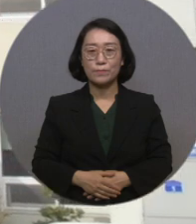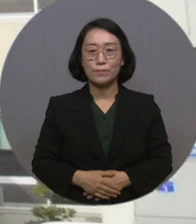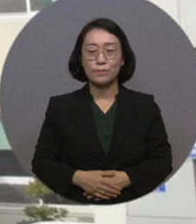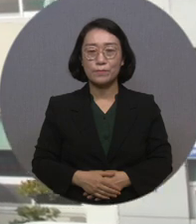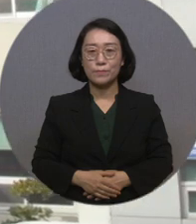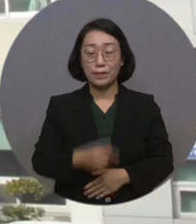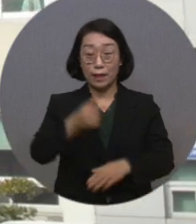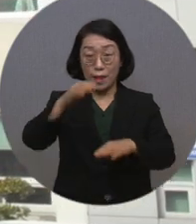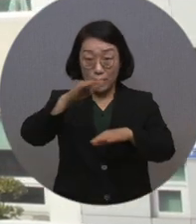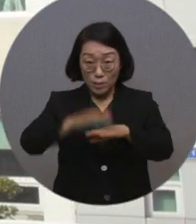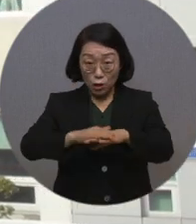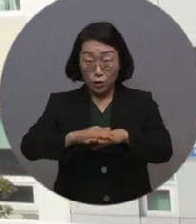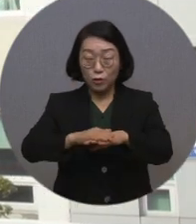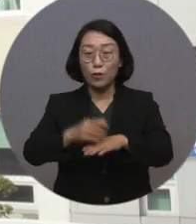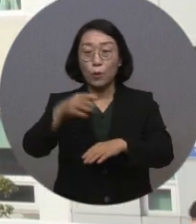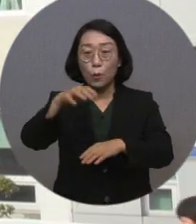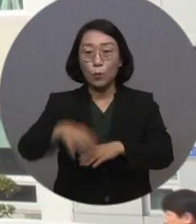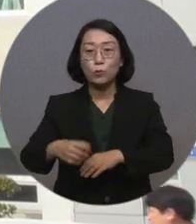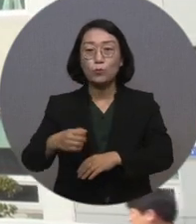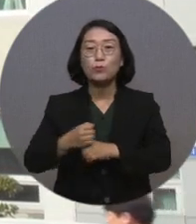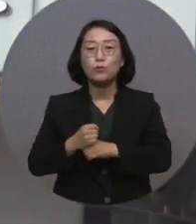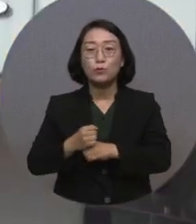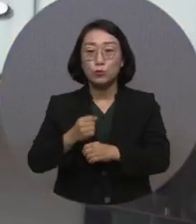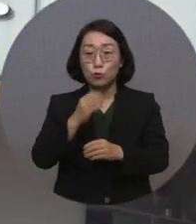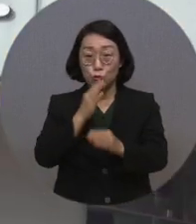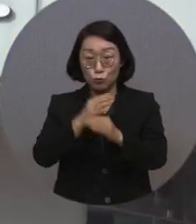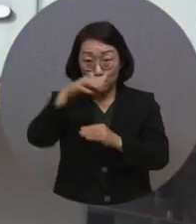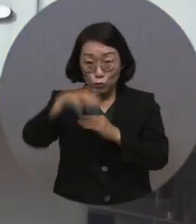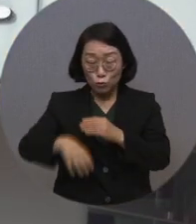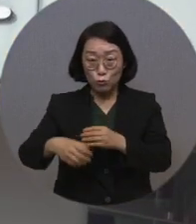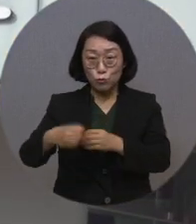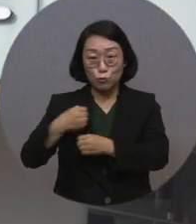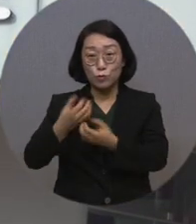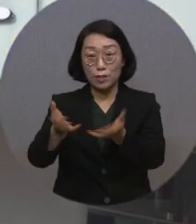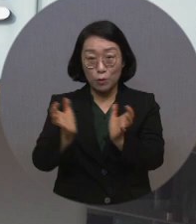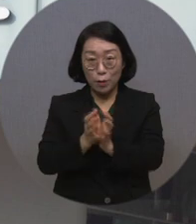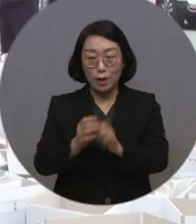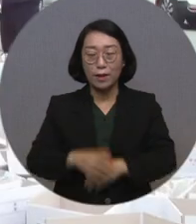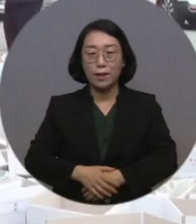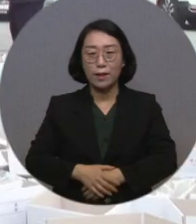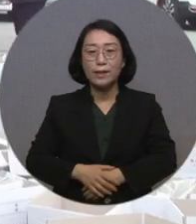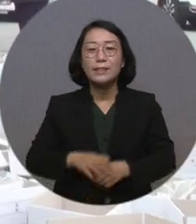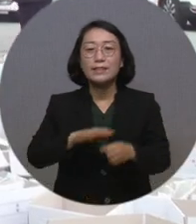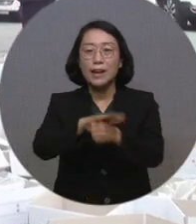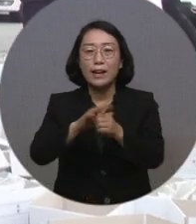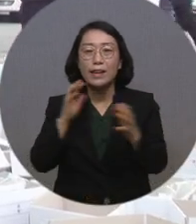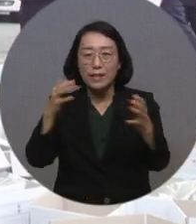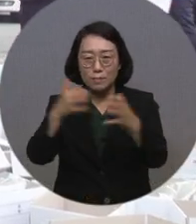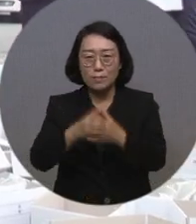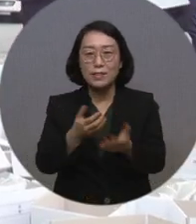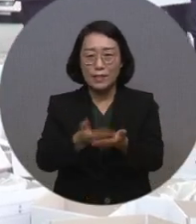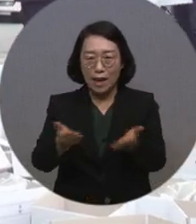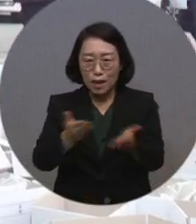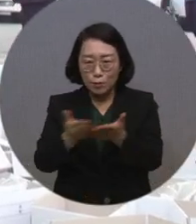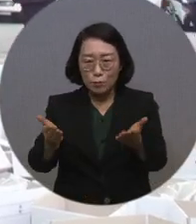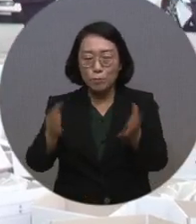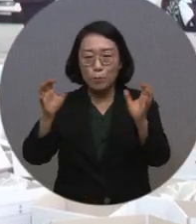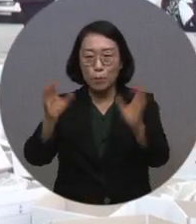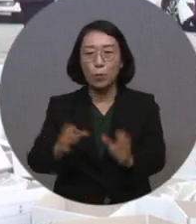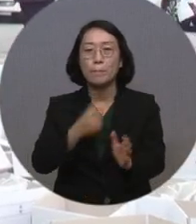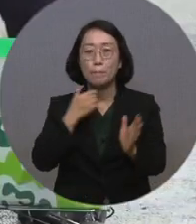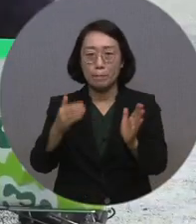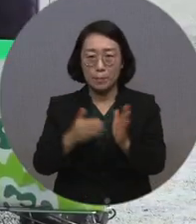대전 중구 재향군인회는 지난 14일 대전 중구 보훈회관에서 사랑의 김장나눔 행사를 진행하였습니다